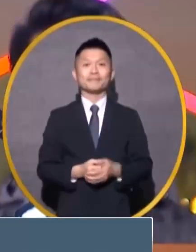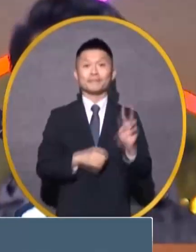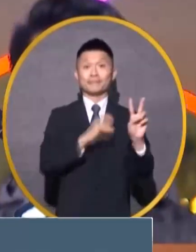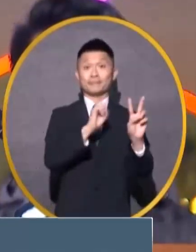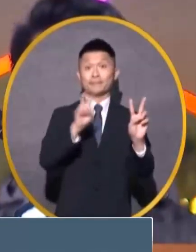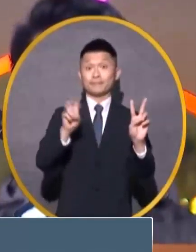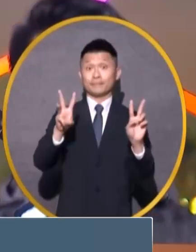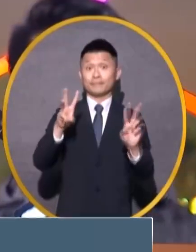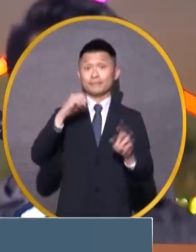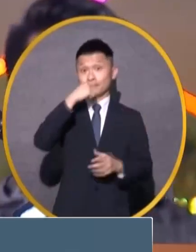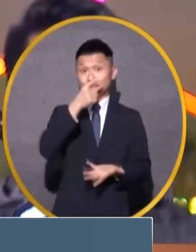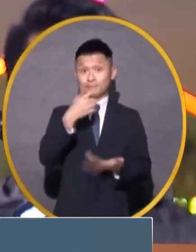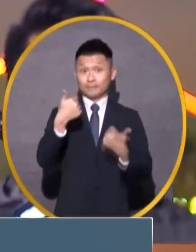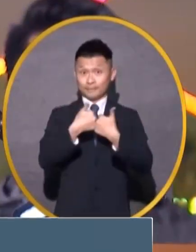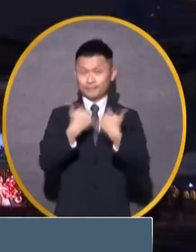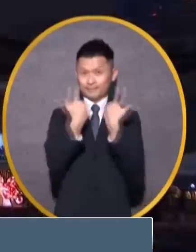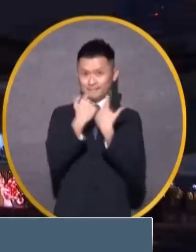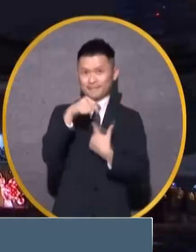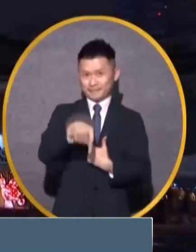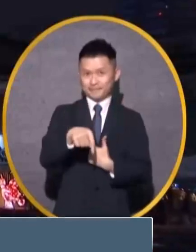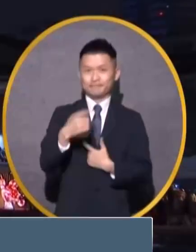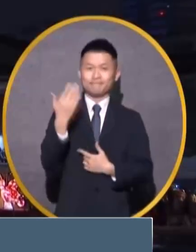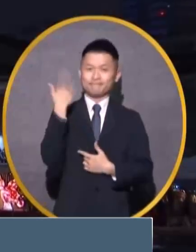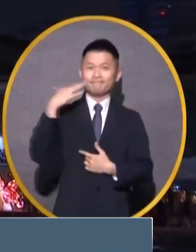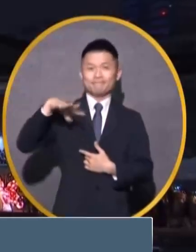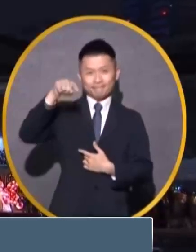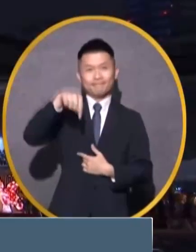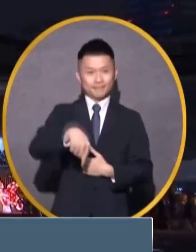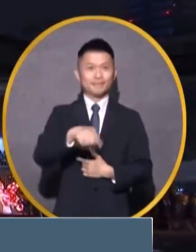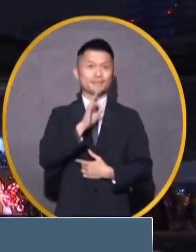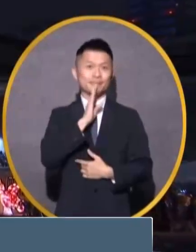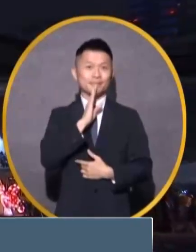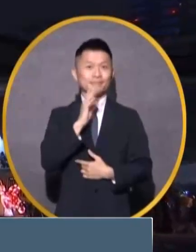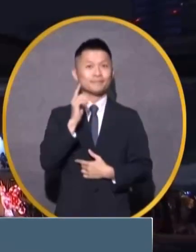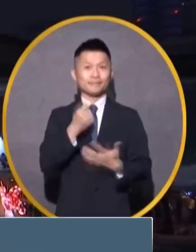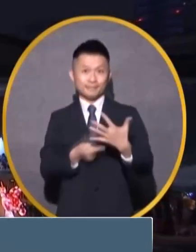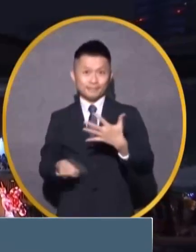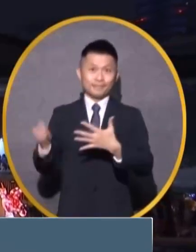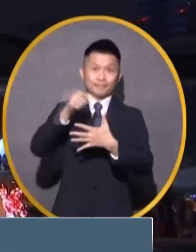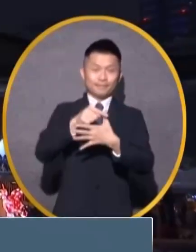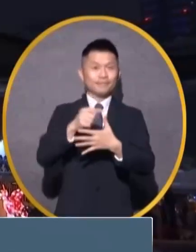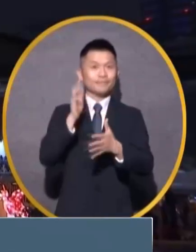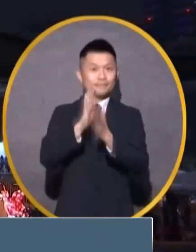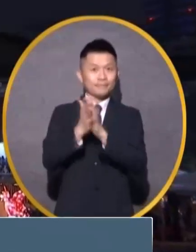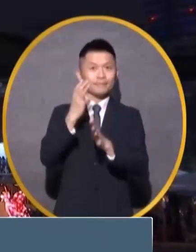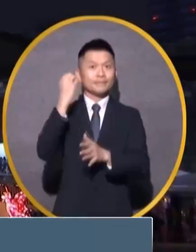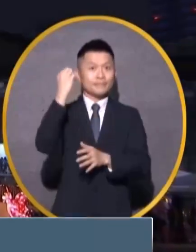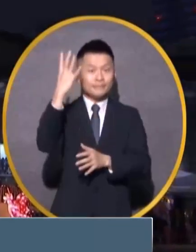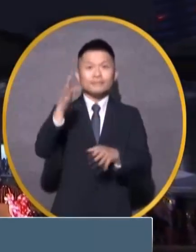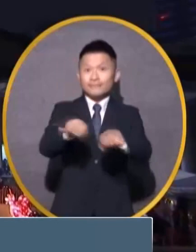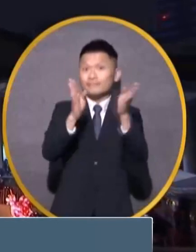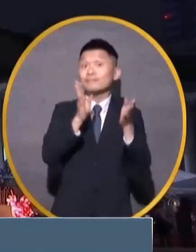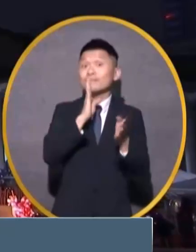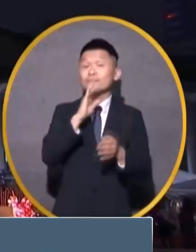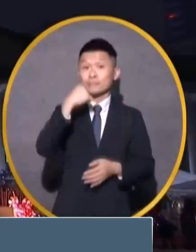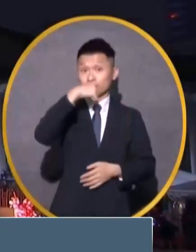会在台北回到最初的起点，也代表了一个崭新的开始。台湾已经做